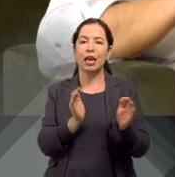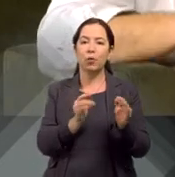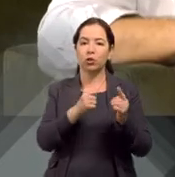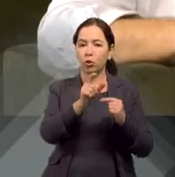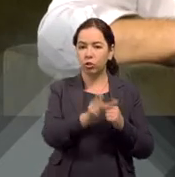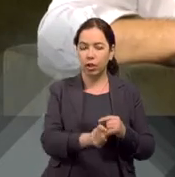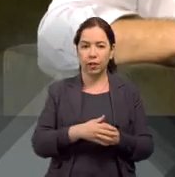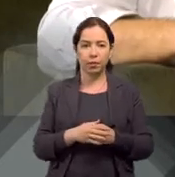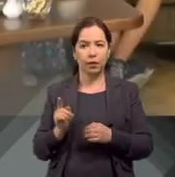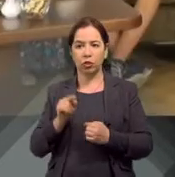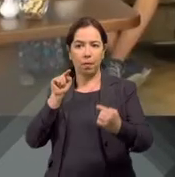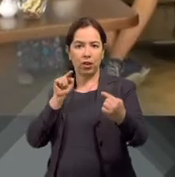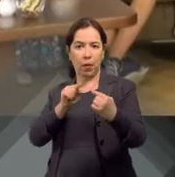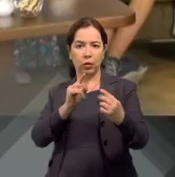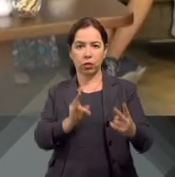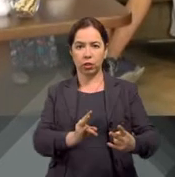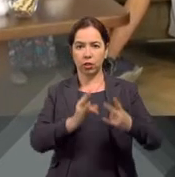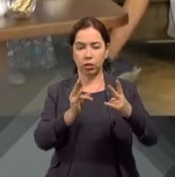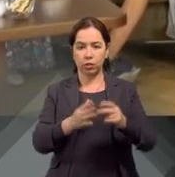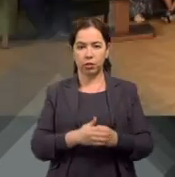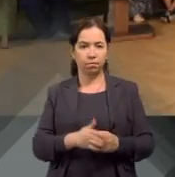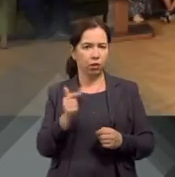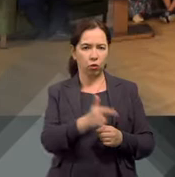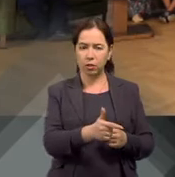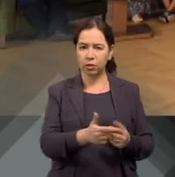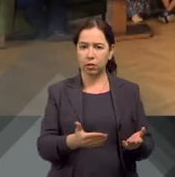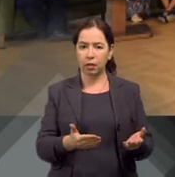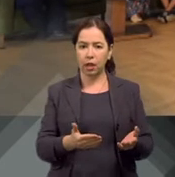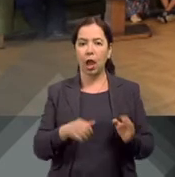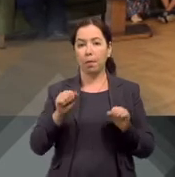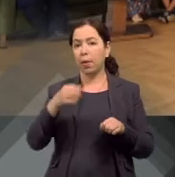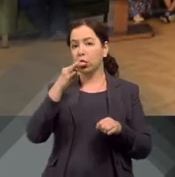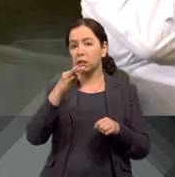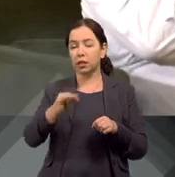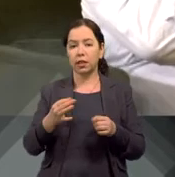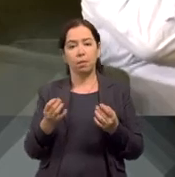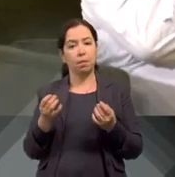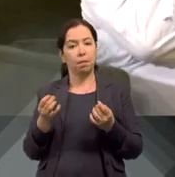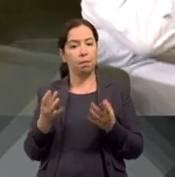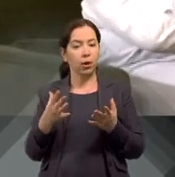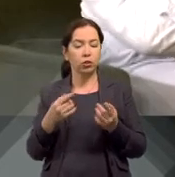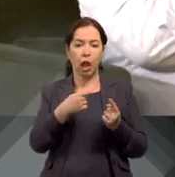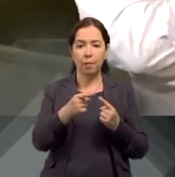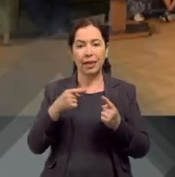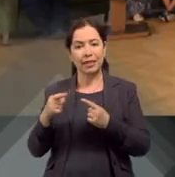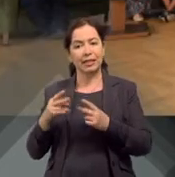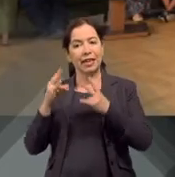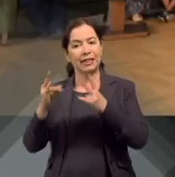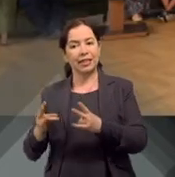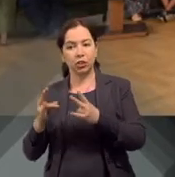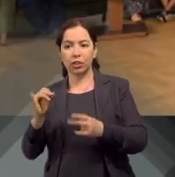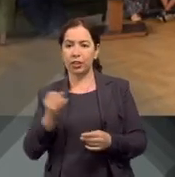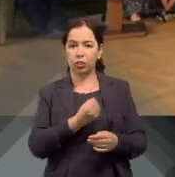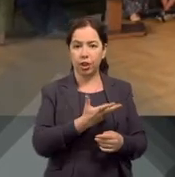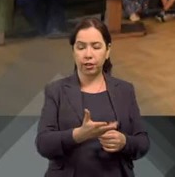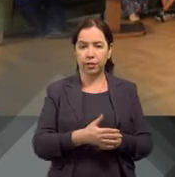что противоположно нежности? Грубость. Можете сказать просто об отличии нежности от щедрости? Мария.